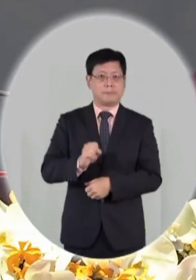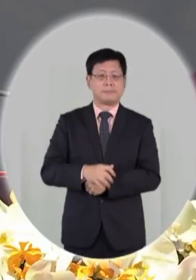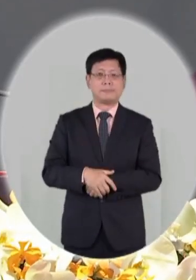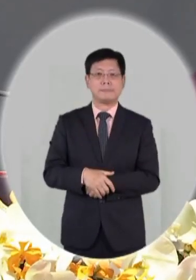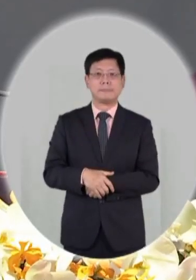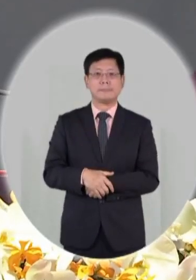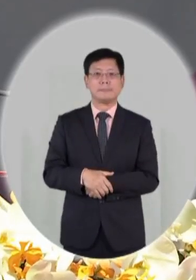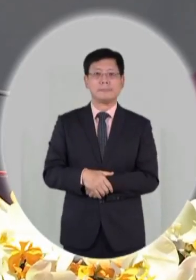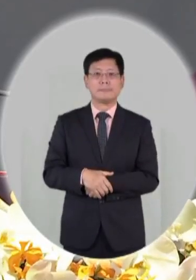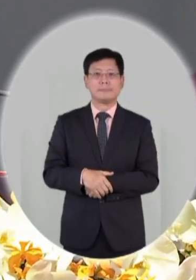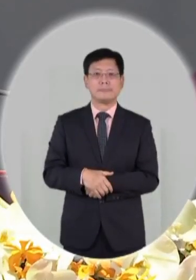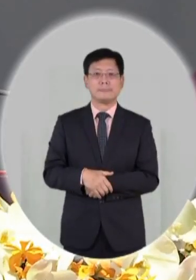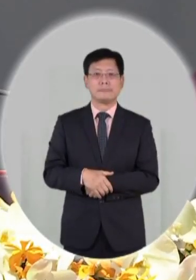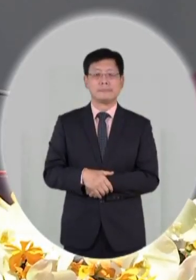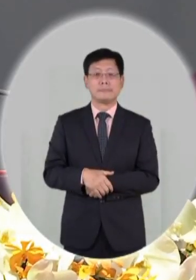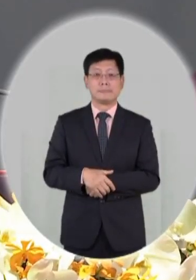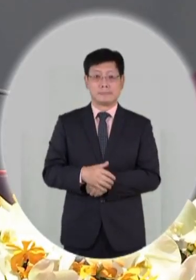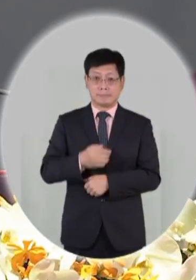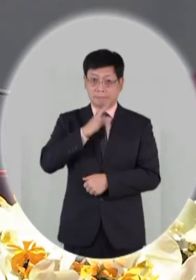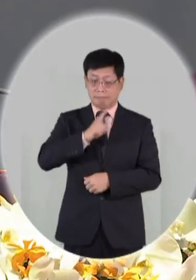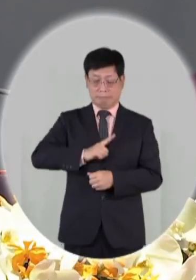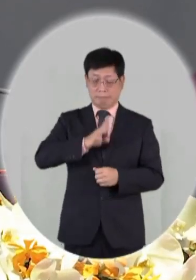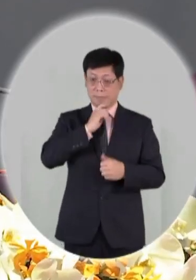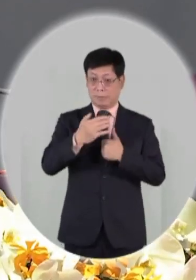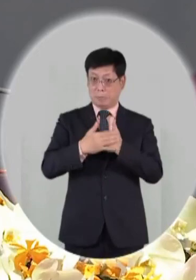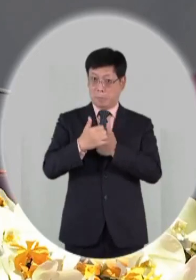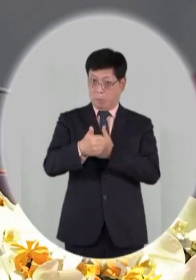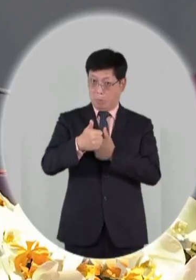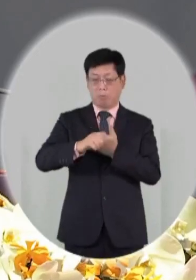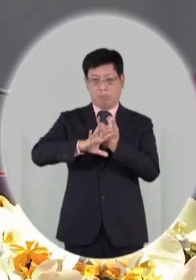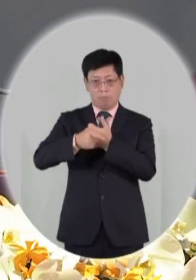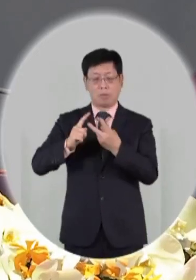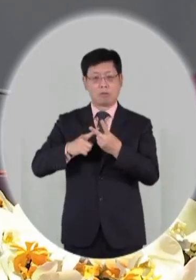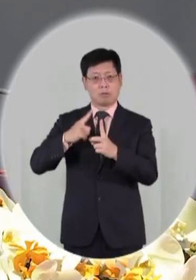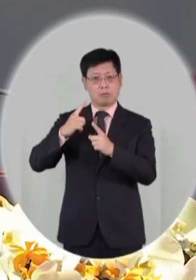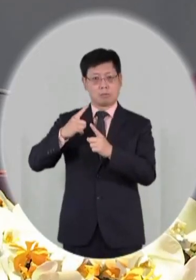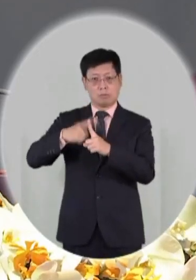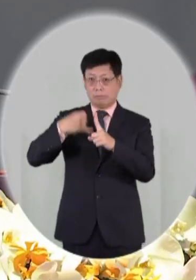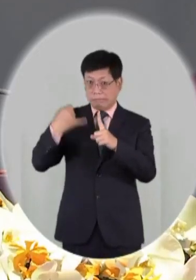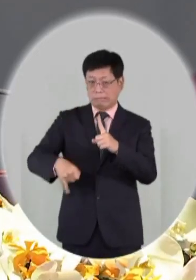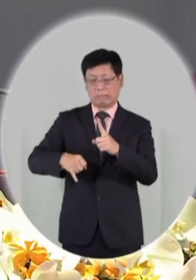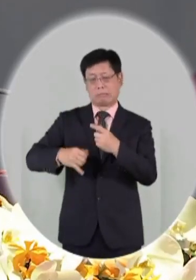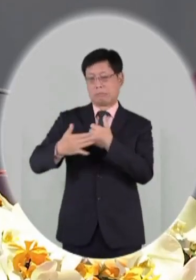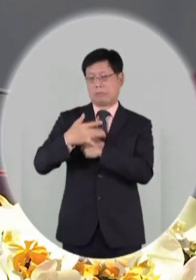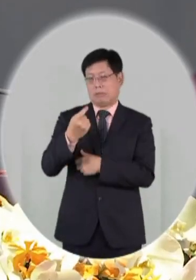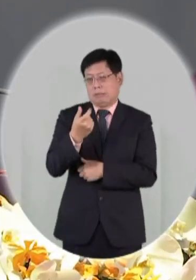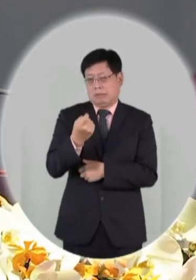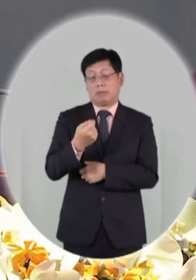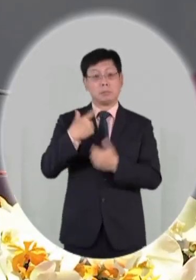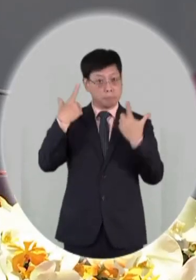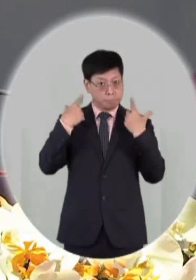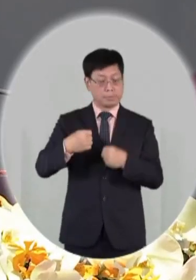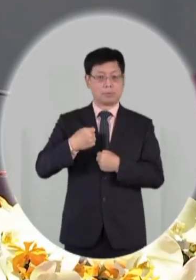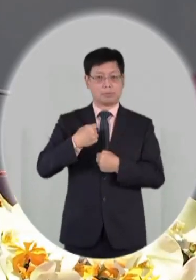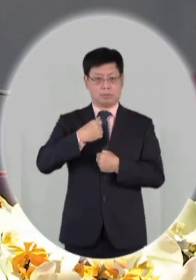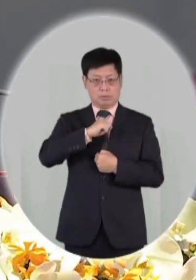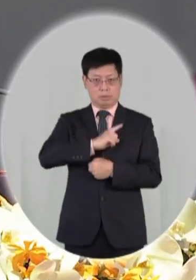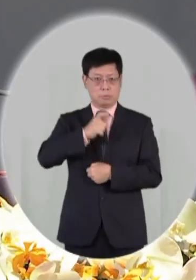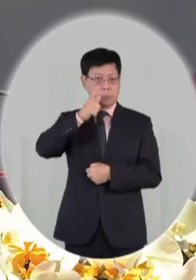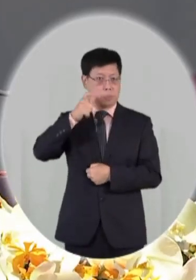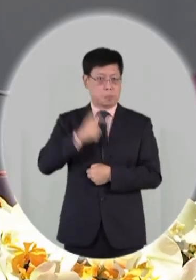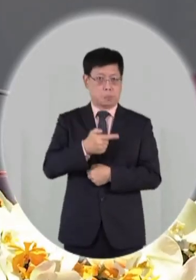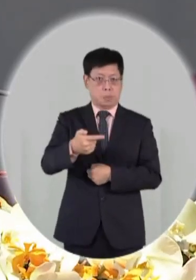员。夺道多助，失道寡助。台湾原本就具有坚强